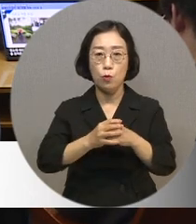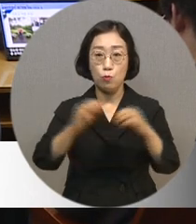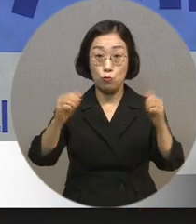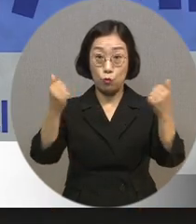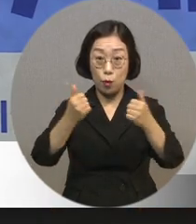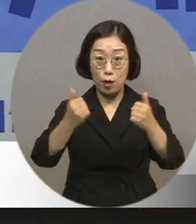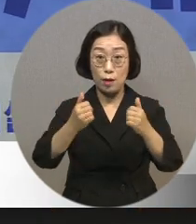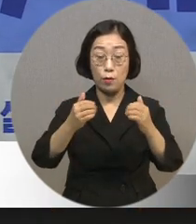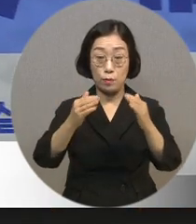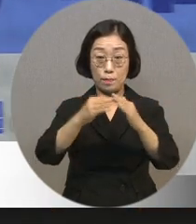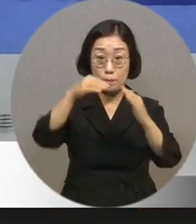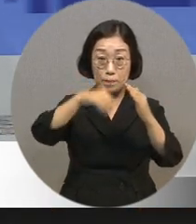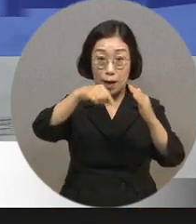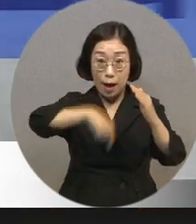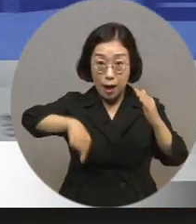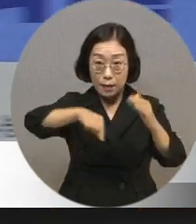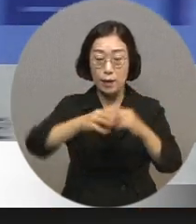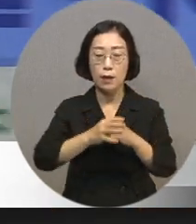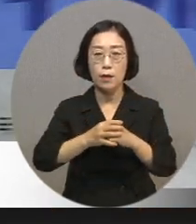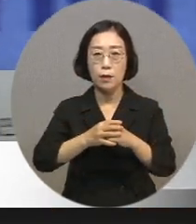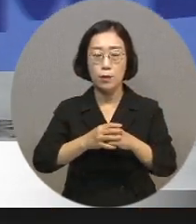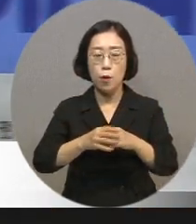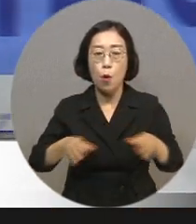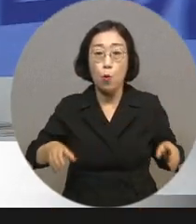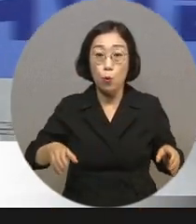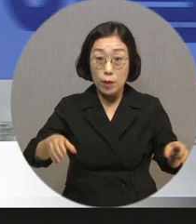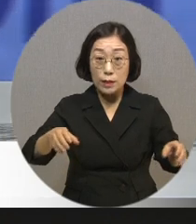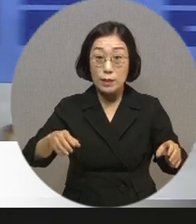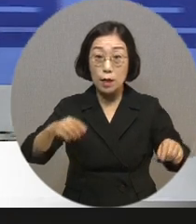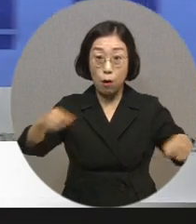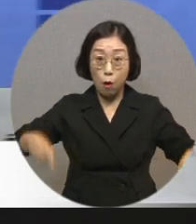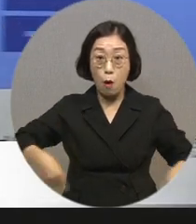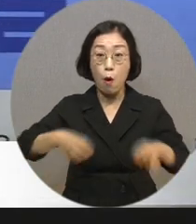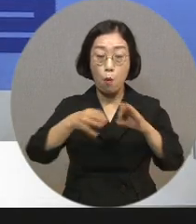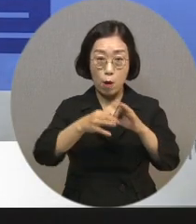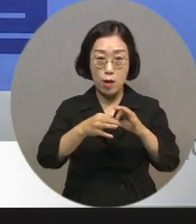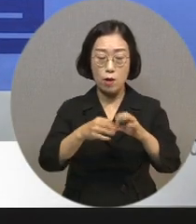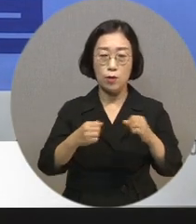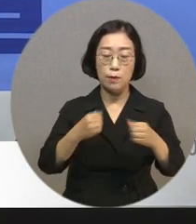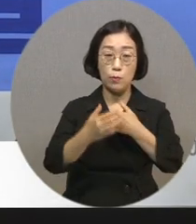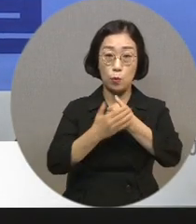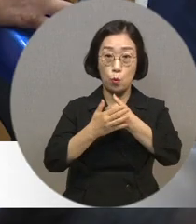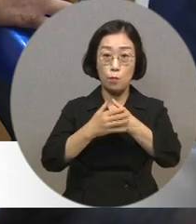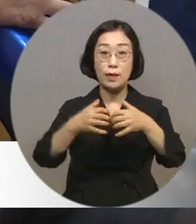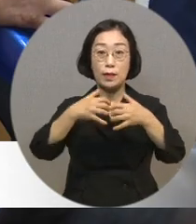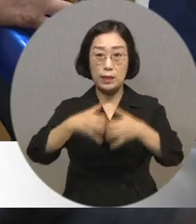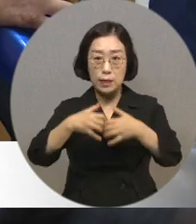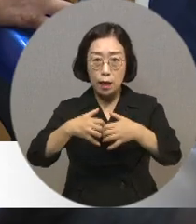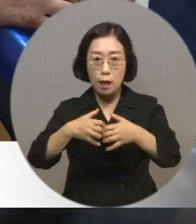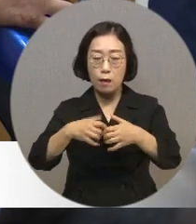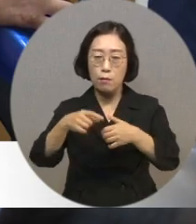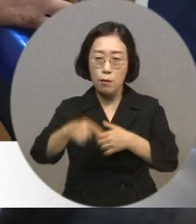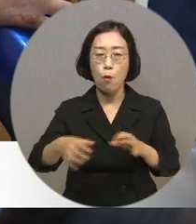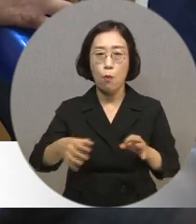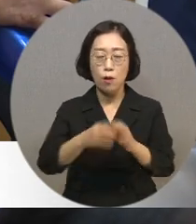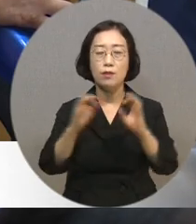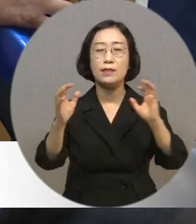제1소회의실에서 휠체어 동력 보조장치 정책 제안을 위한 세미나가 열렸습니다. 이번 세미나는